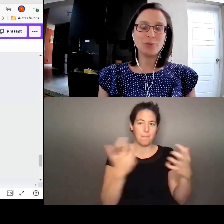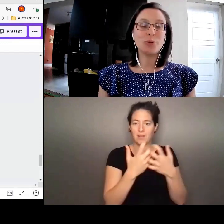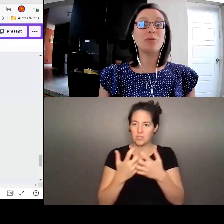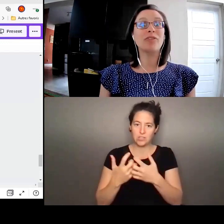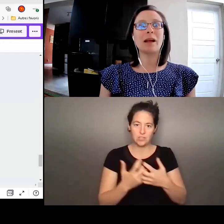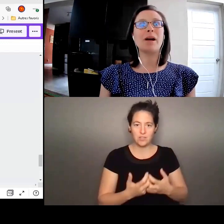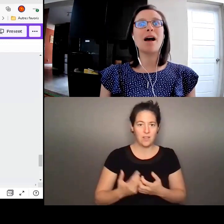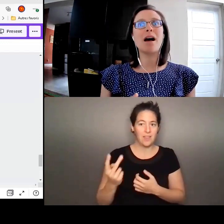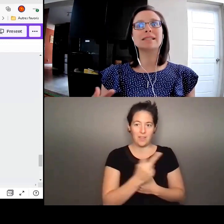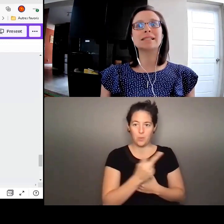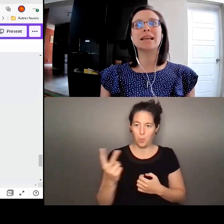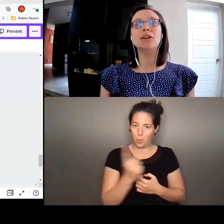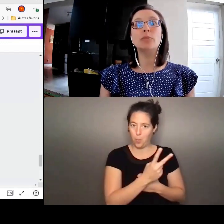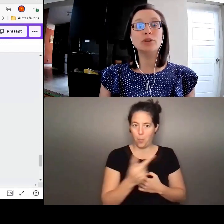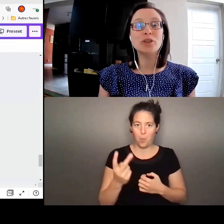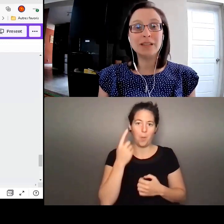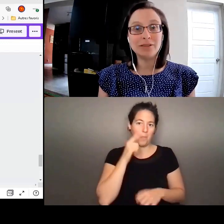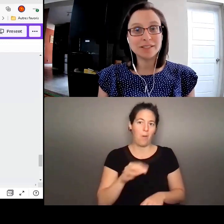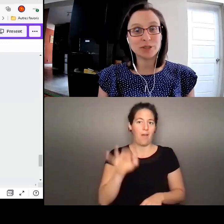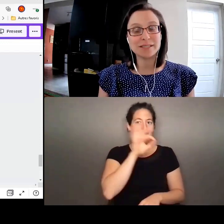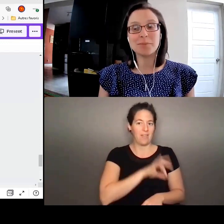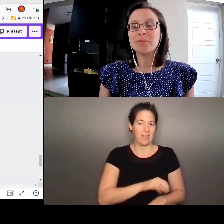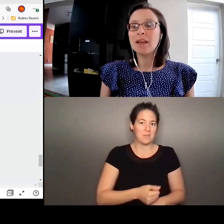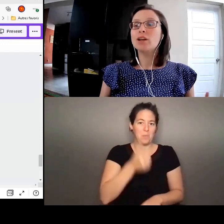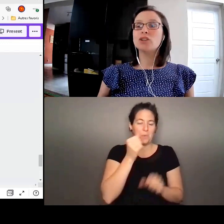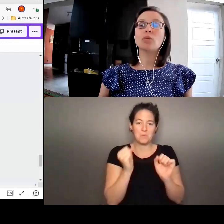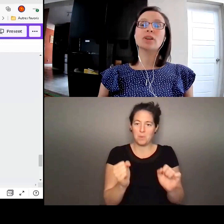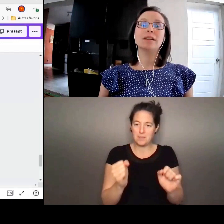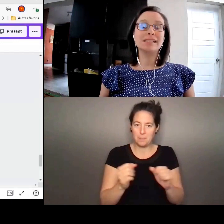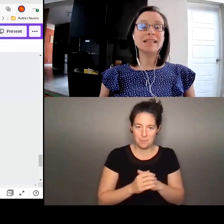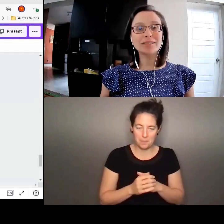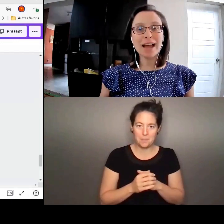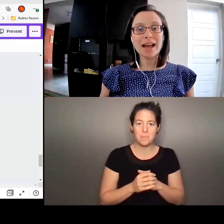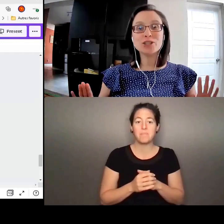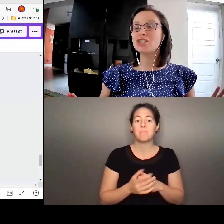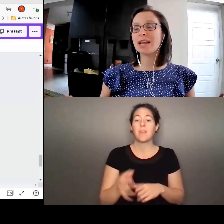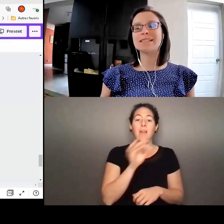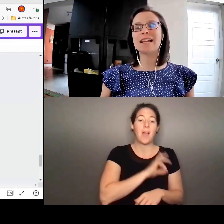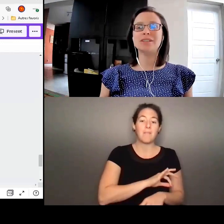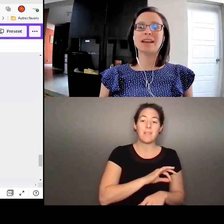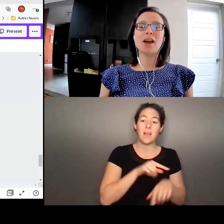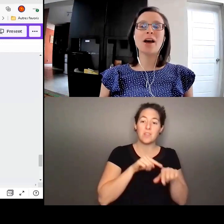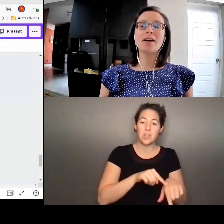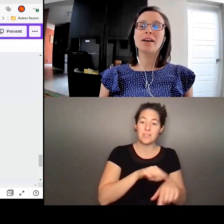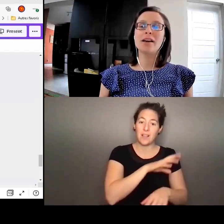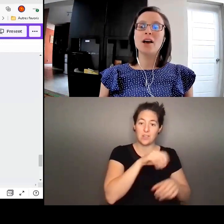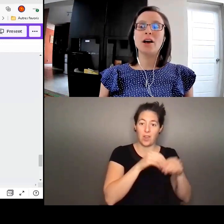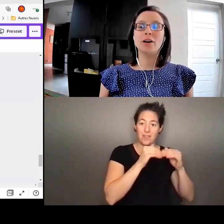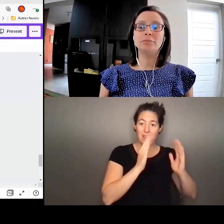pratiques-là pour vraiment en tirer le plus de bénéfices possible. Donc, les avantages du jardinage